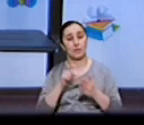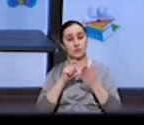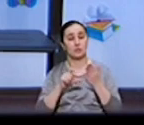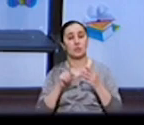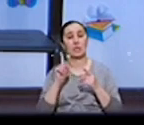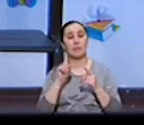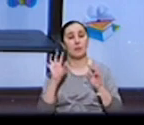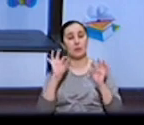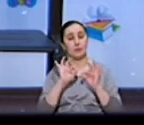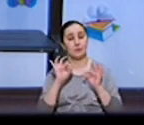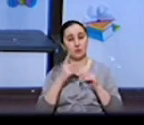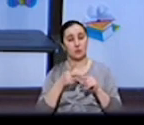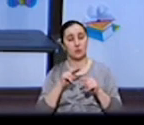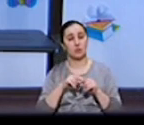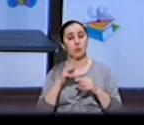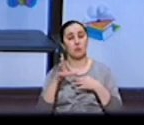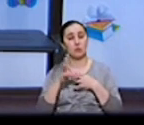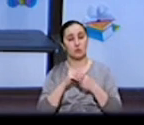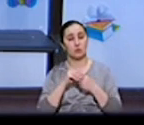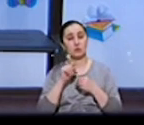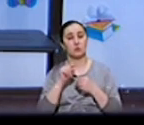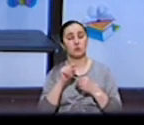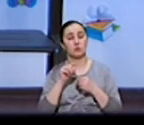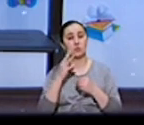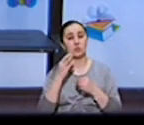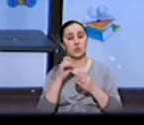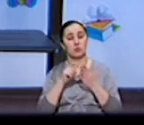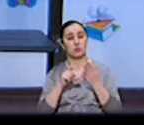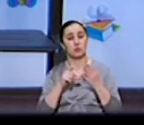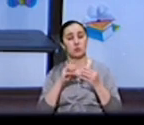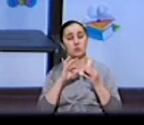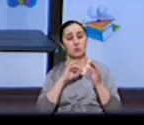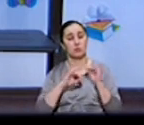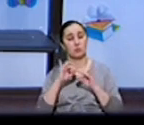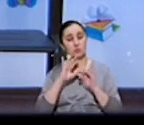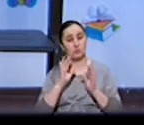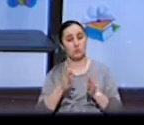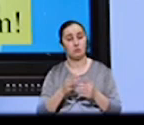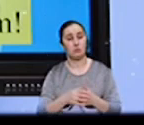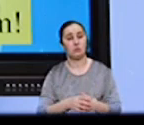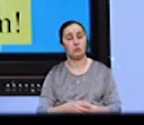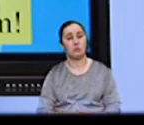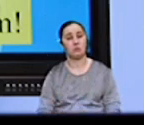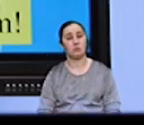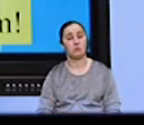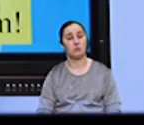She'r nima haqida ekan? Birgalikda she'r ustida suhbat o'tkazamiz.